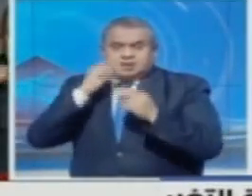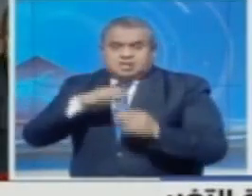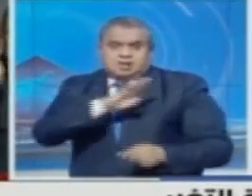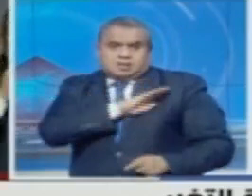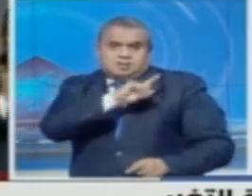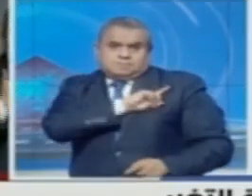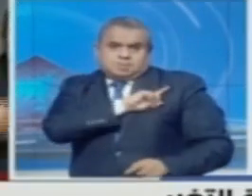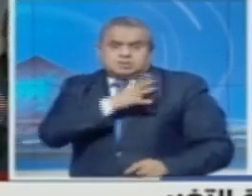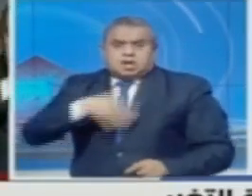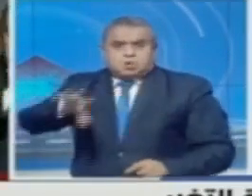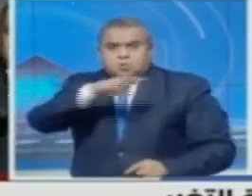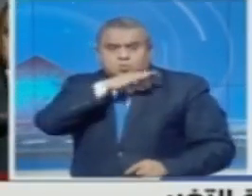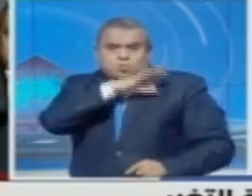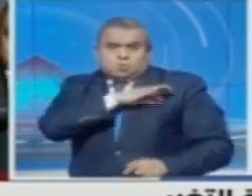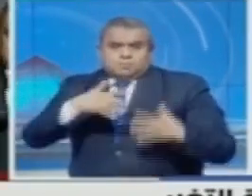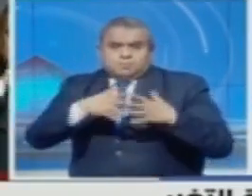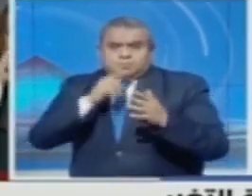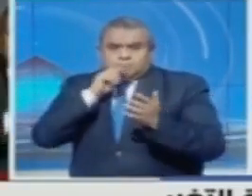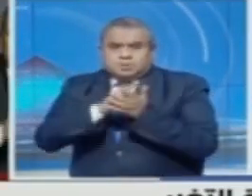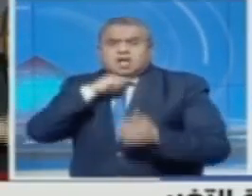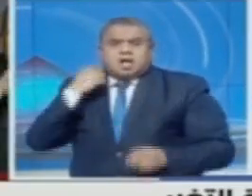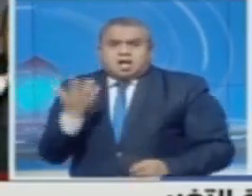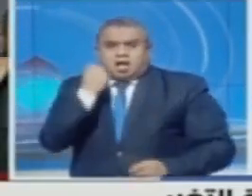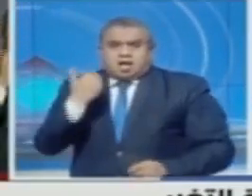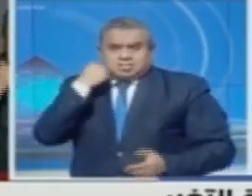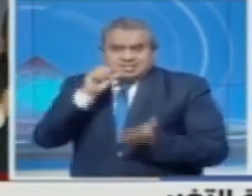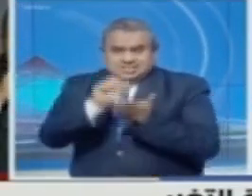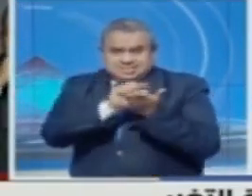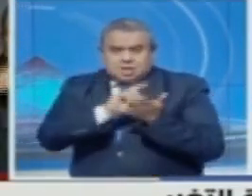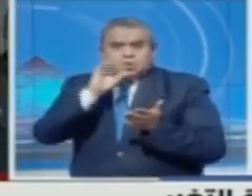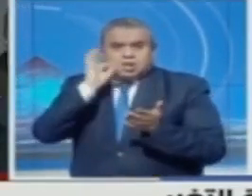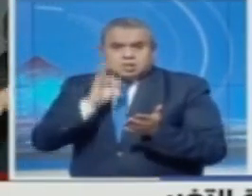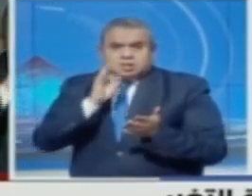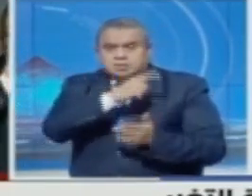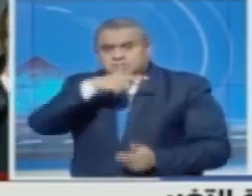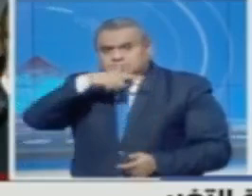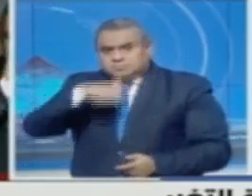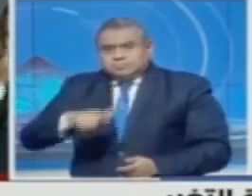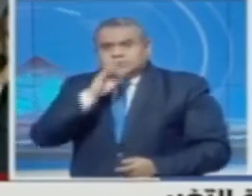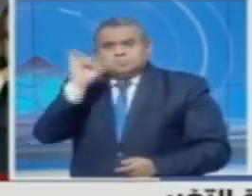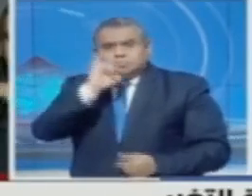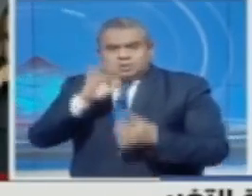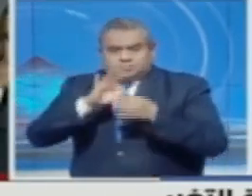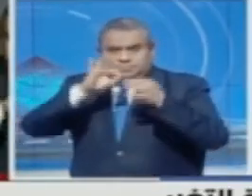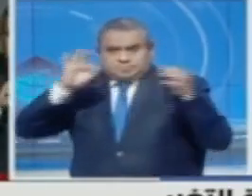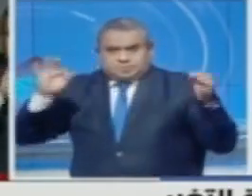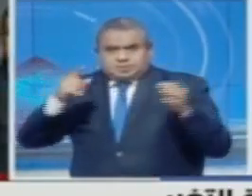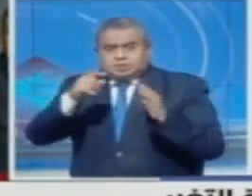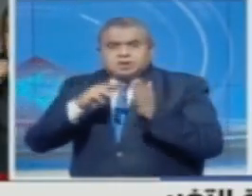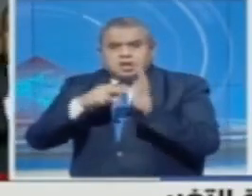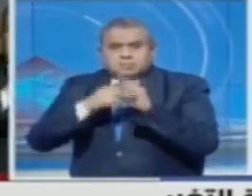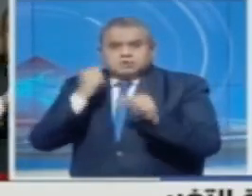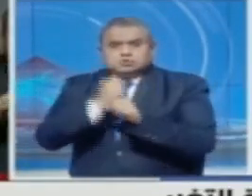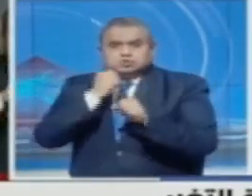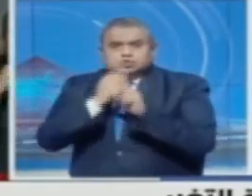المشتركة للجميع، وليس شأنا خاصا بالدول النامية. اسمحوا لي هنا هتكلم على الجهود اللي بذلتها مصر